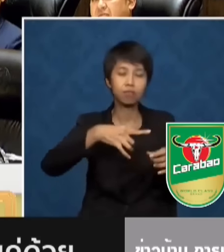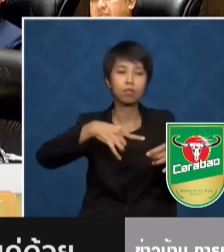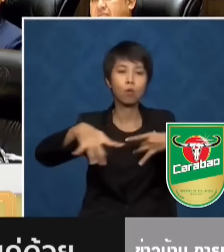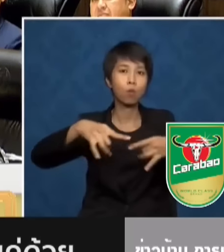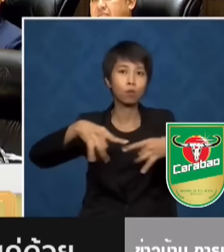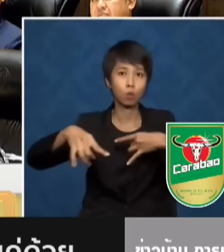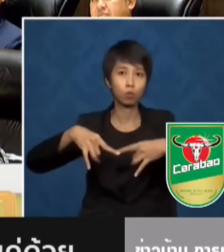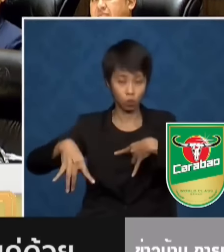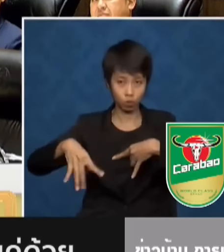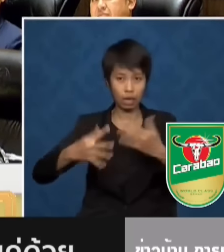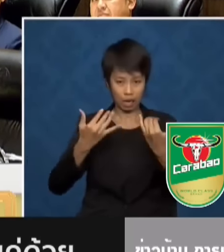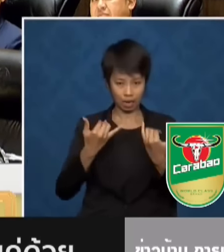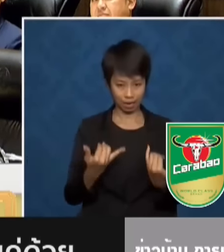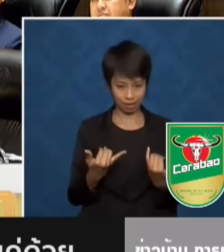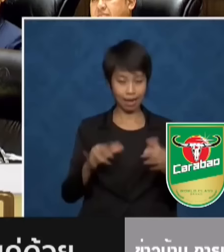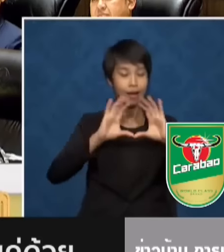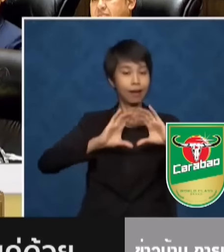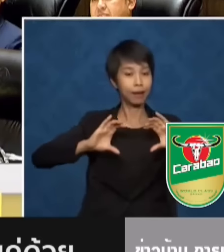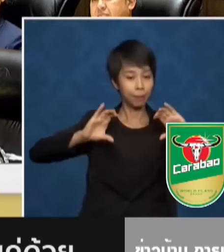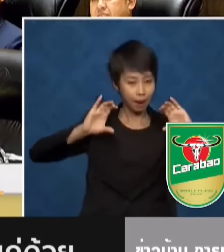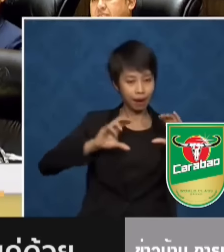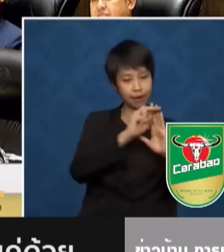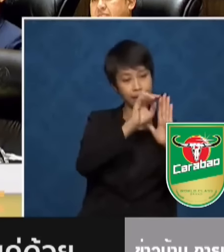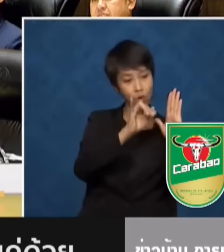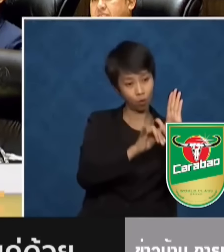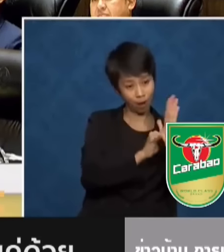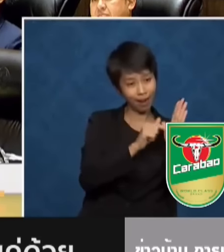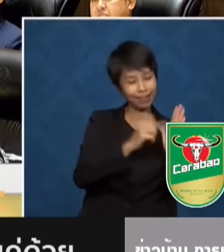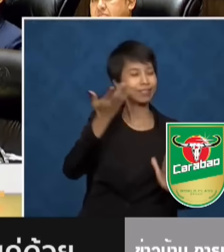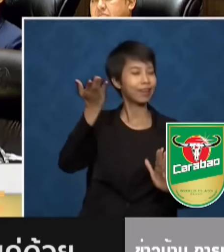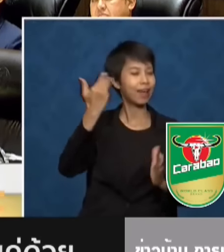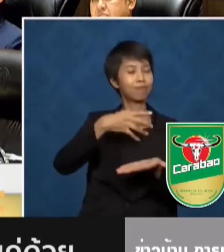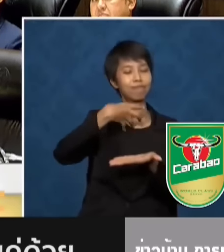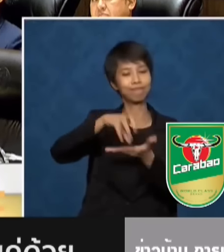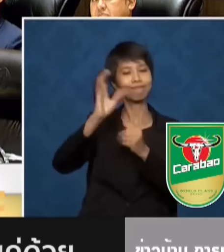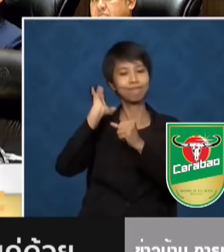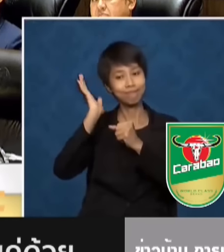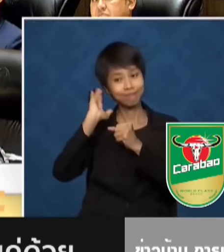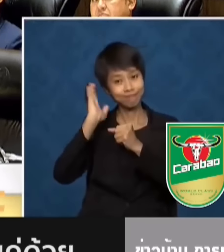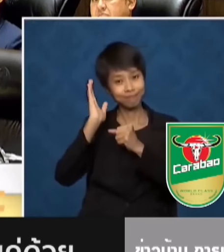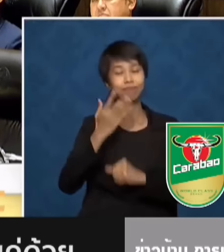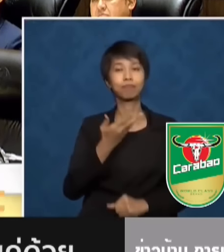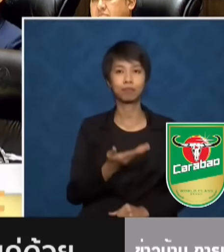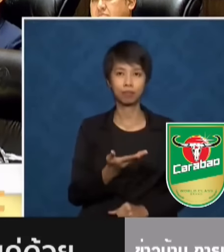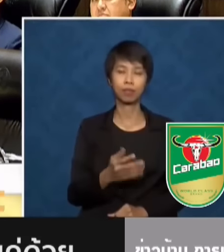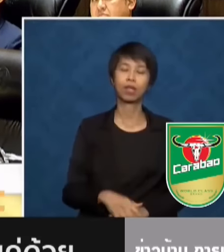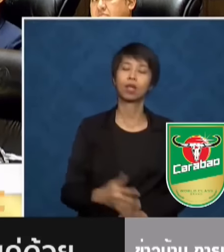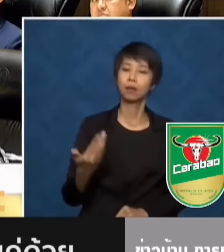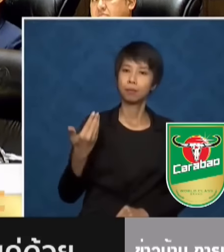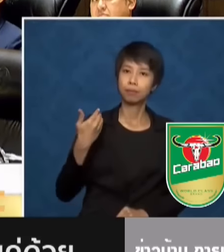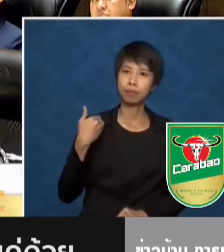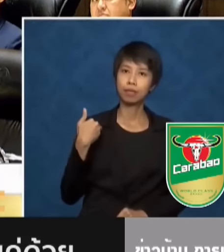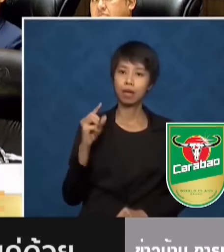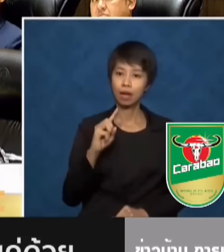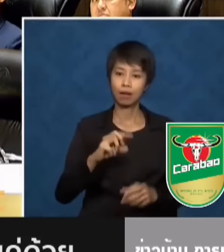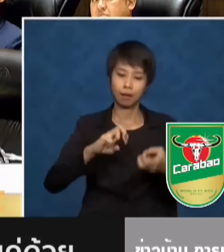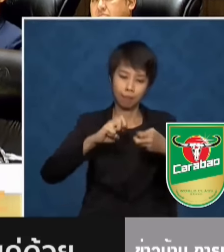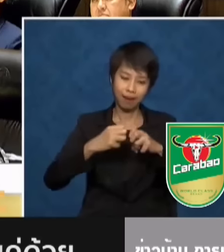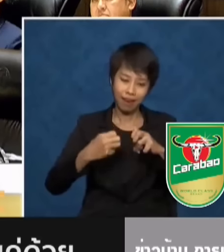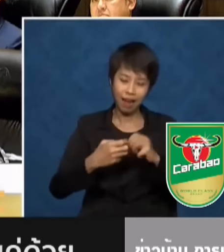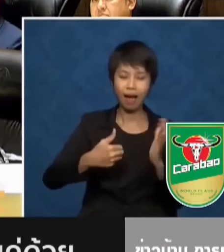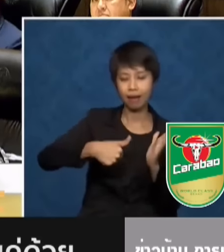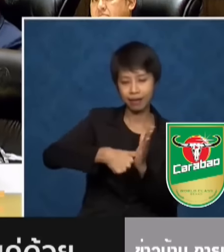ไตยนะรัฐบาลชุดใหม่ตอนเริ่มตั้งรัฐบาลเนี่ยประชาชนอยากเห็นการทำประชามติตัวเร็วแต่สุดท้ายก็วกไปวนมานะครับ